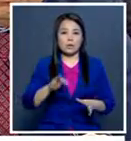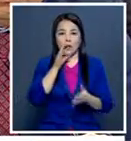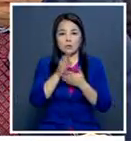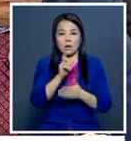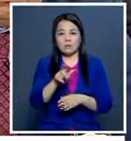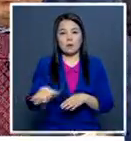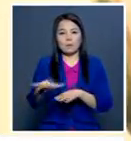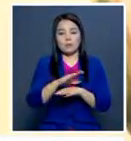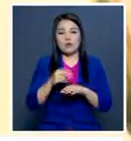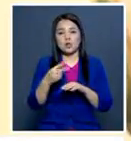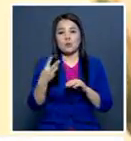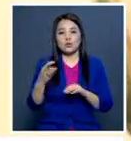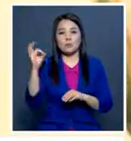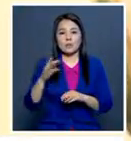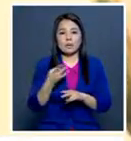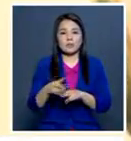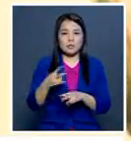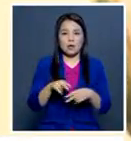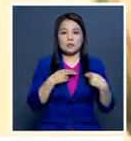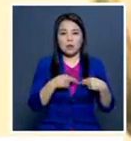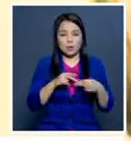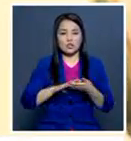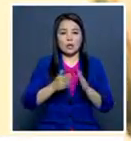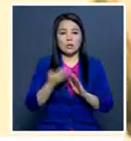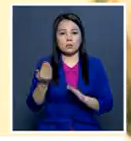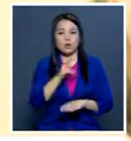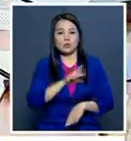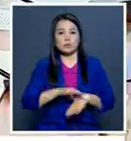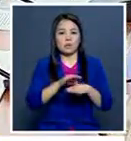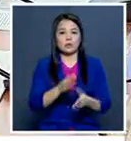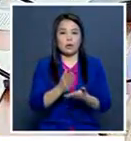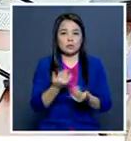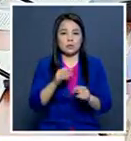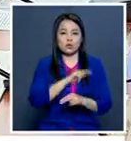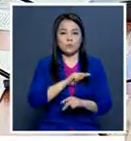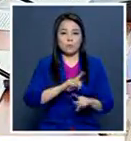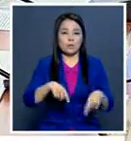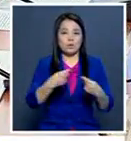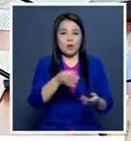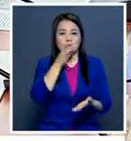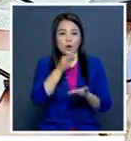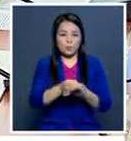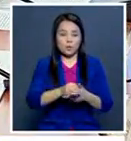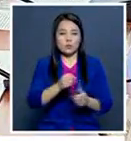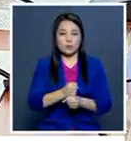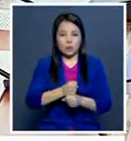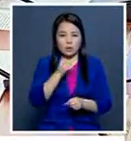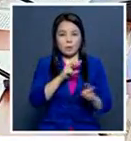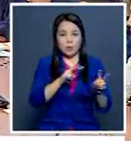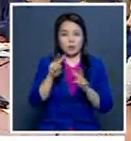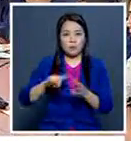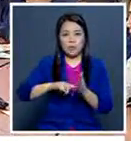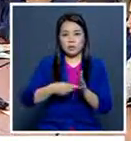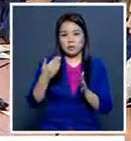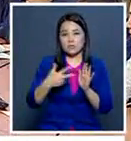азаматтарының 23% зиянды еңбек жағдайында жұмыс істейді. Жұмыс берушілердің жауапкершілігін күшейту мақсатында былтыр